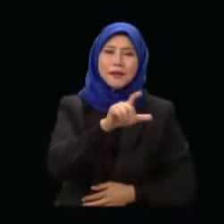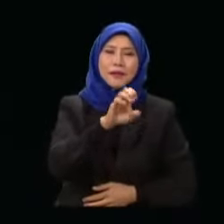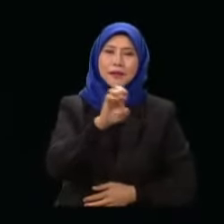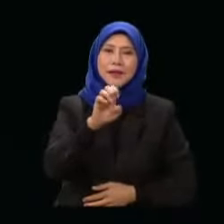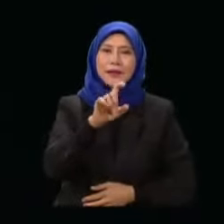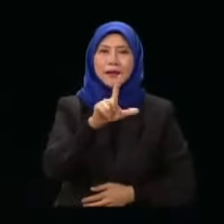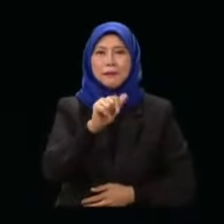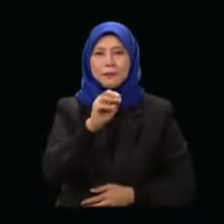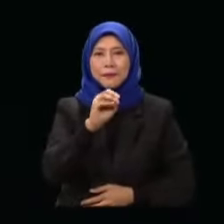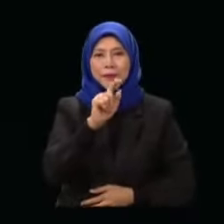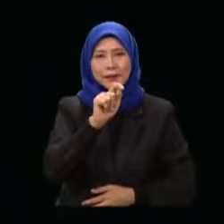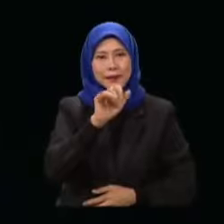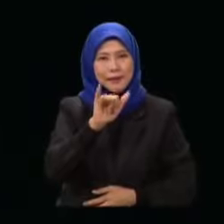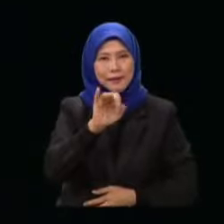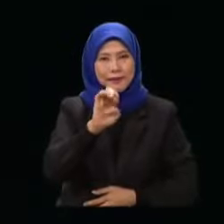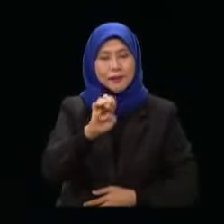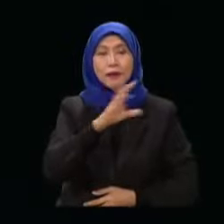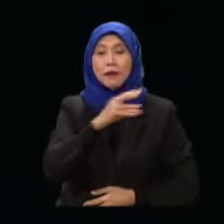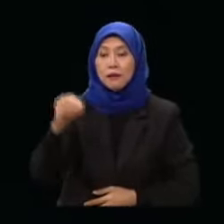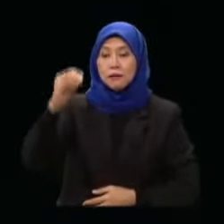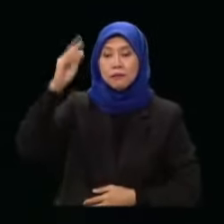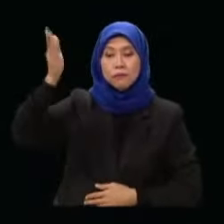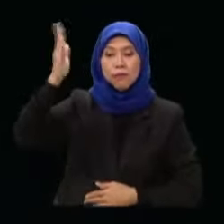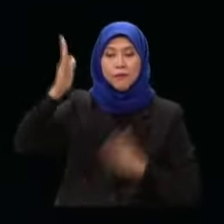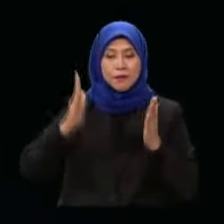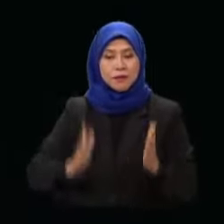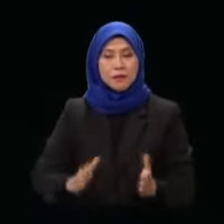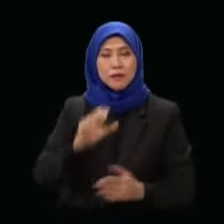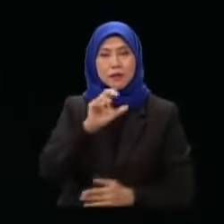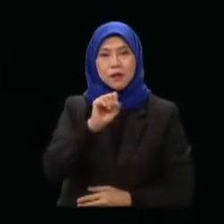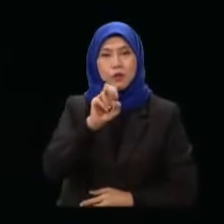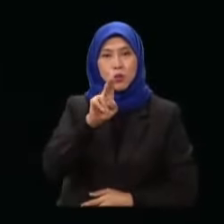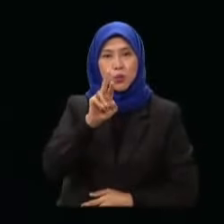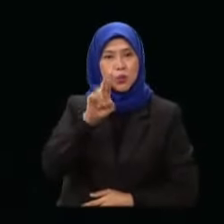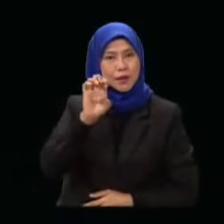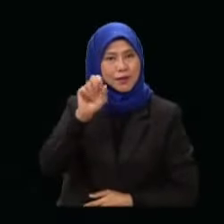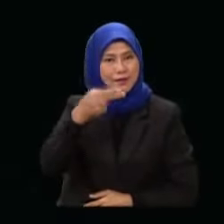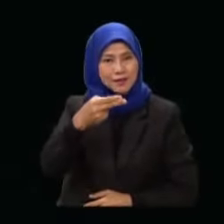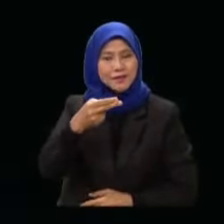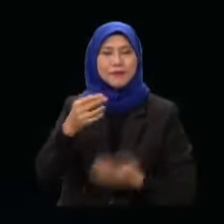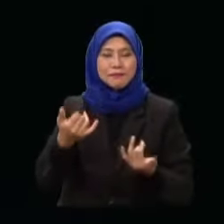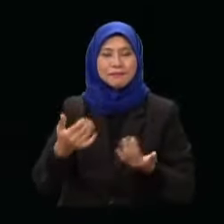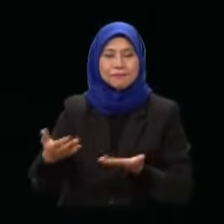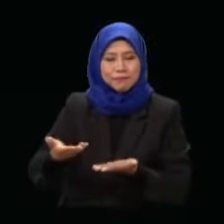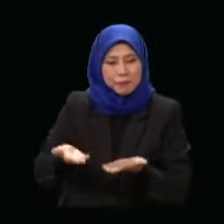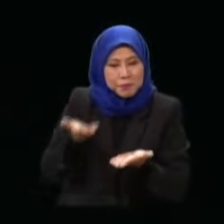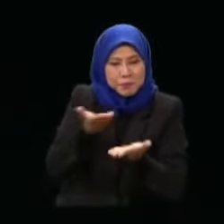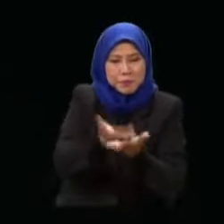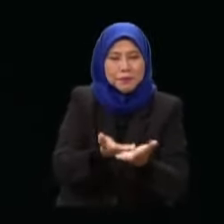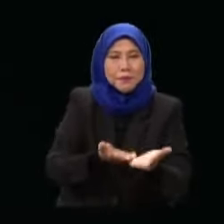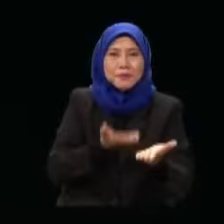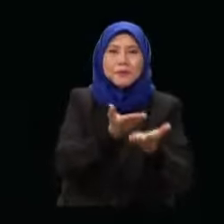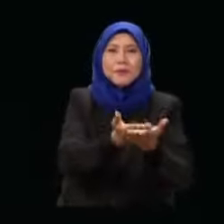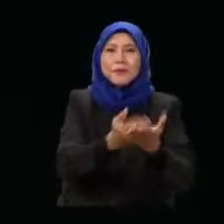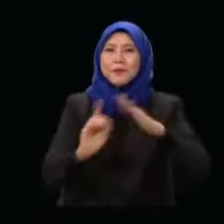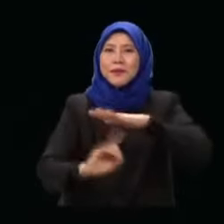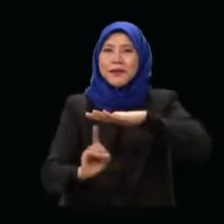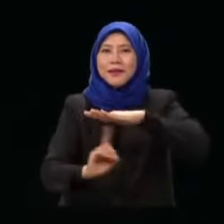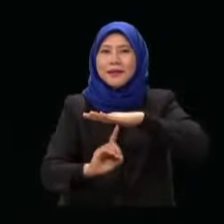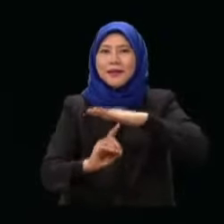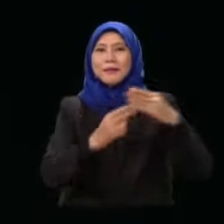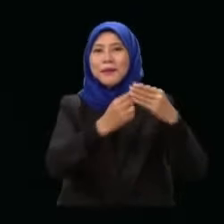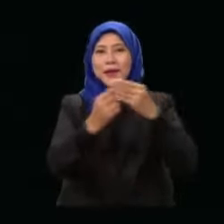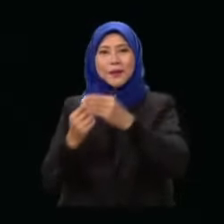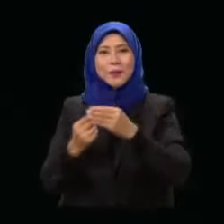Profesor Aceh karena mereka yang membawa secara bersama hiasan perpaduan negara ini dana juga tim